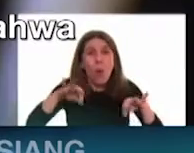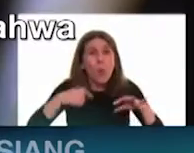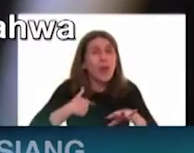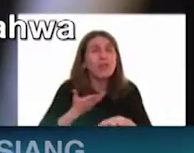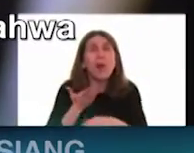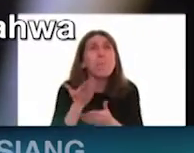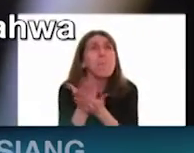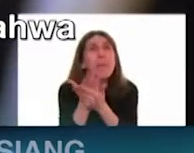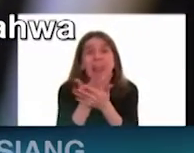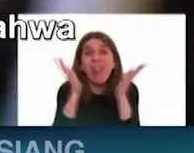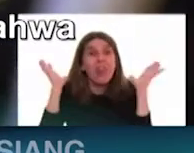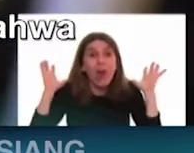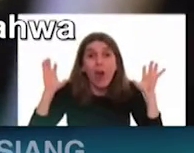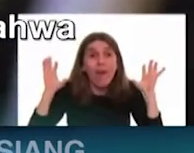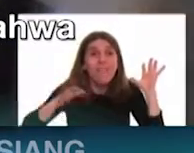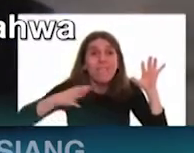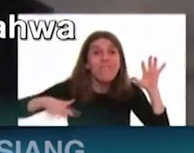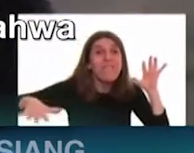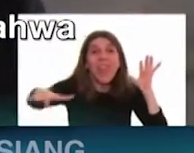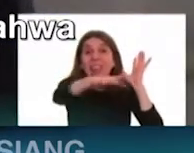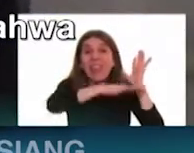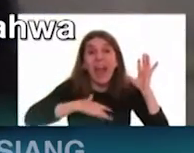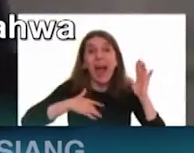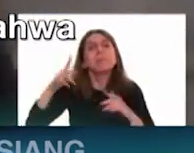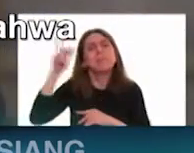Halloween x-factor